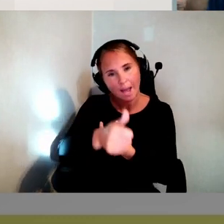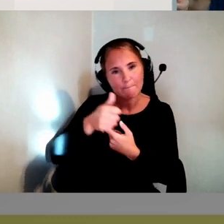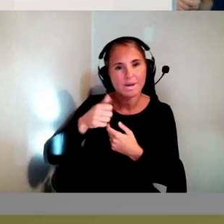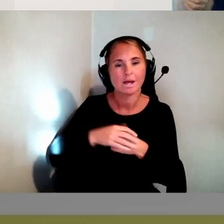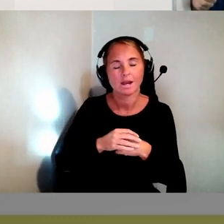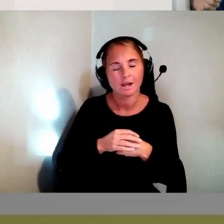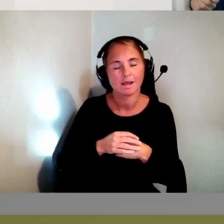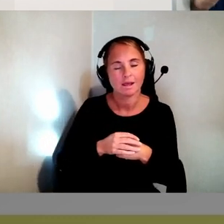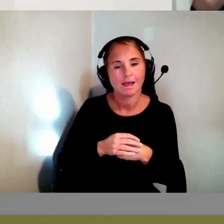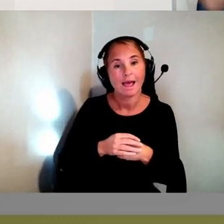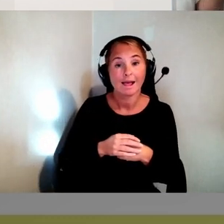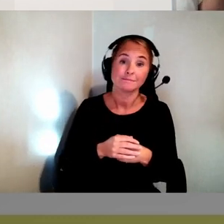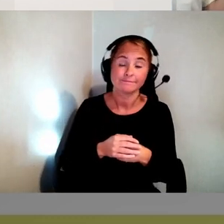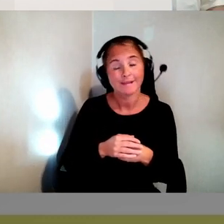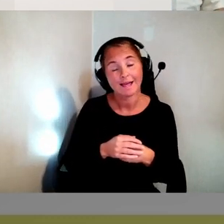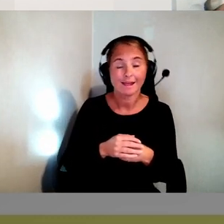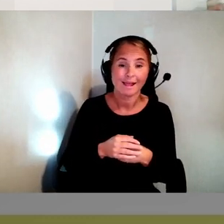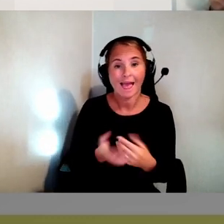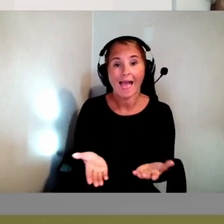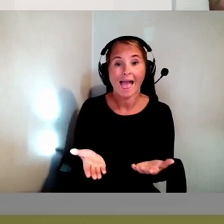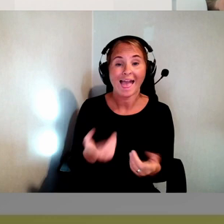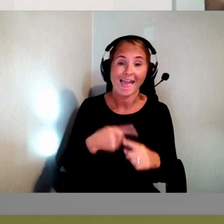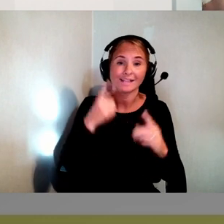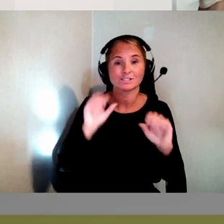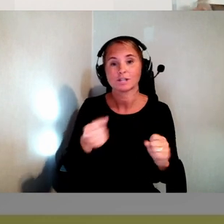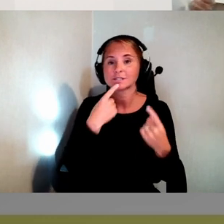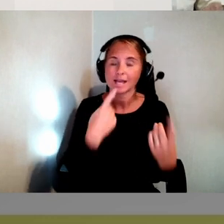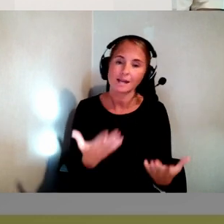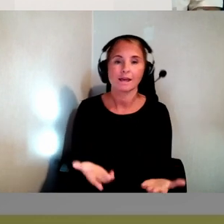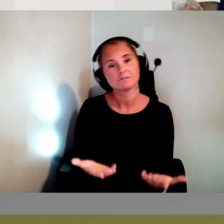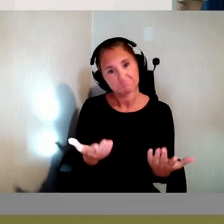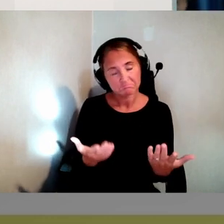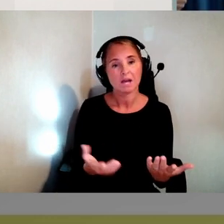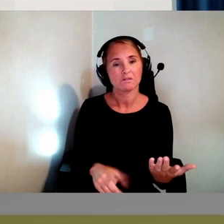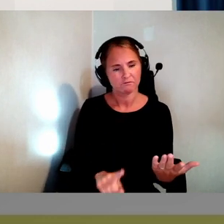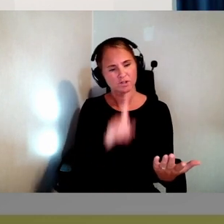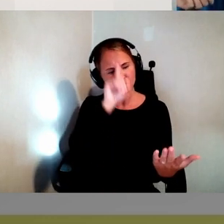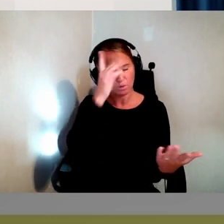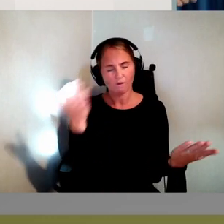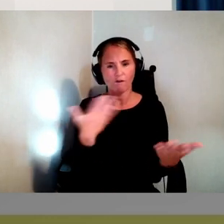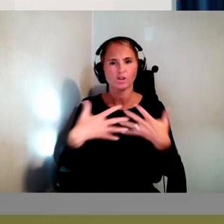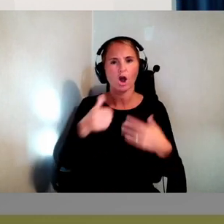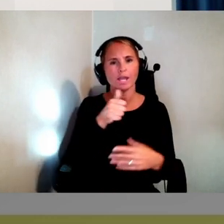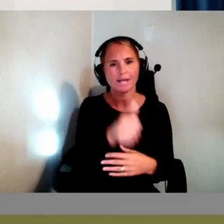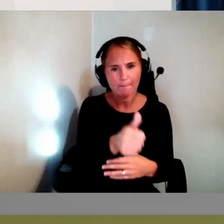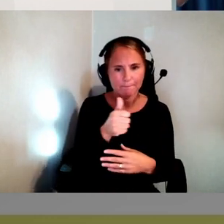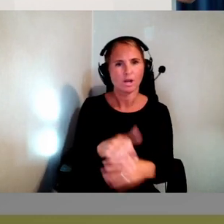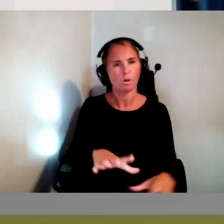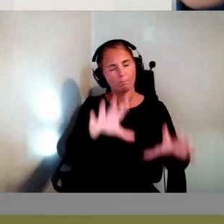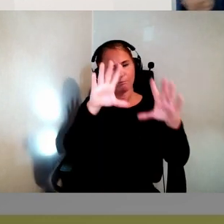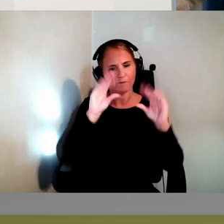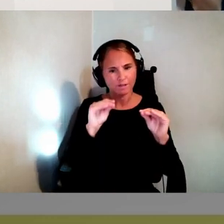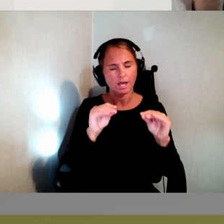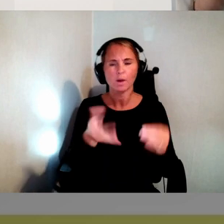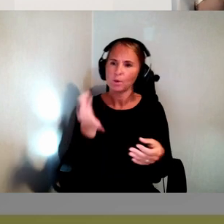ska vara möjligt att uppfatta knappen Man ska kunna förstå vad den gör jag ska kunna aktivera den förstå hur jag